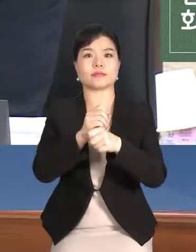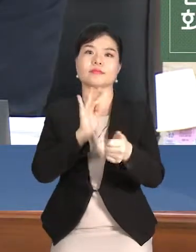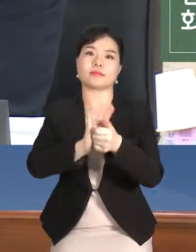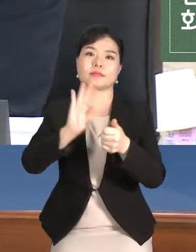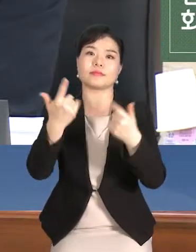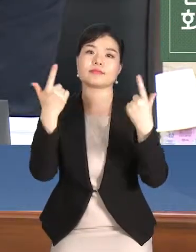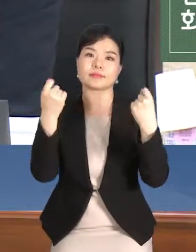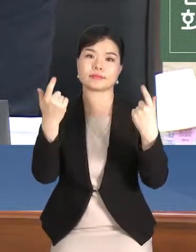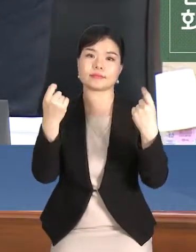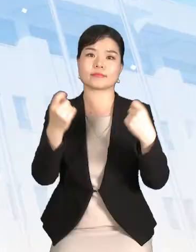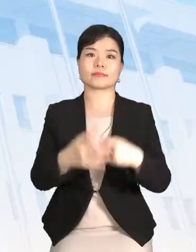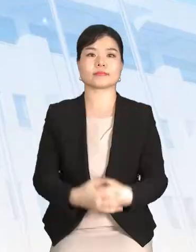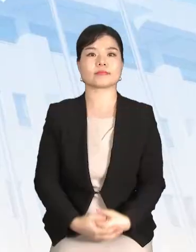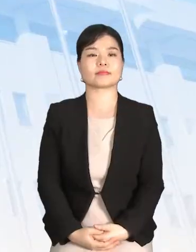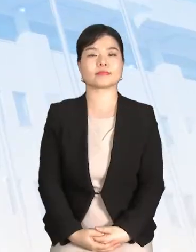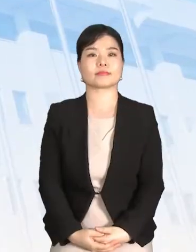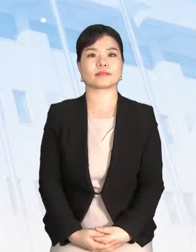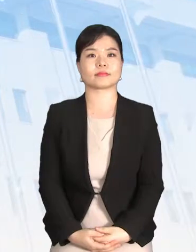될 것 같습니다.